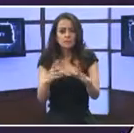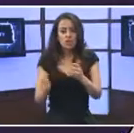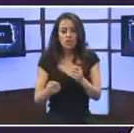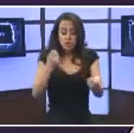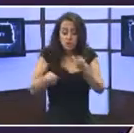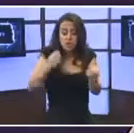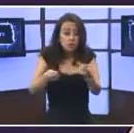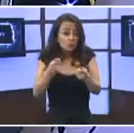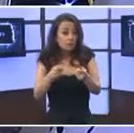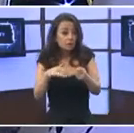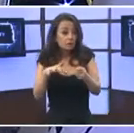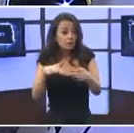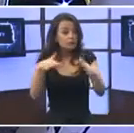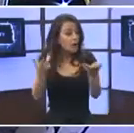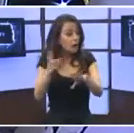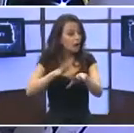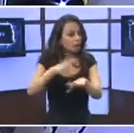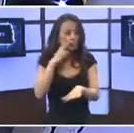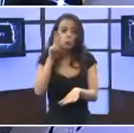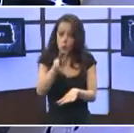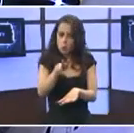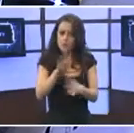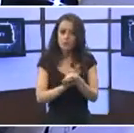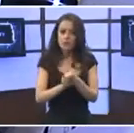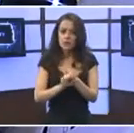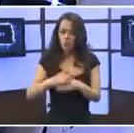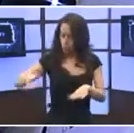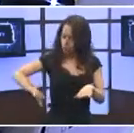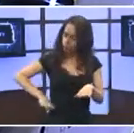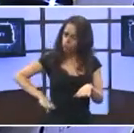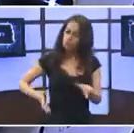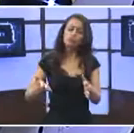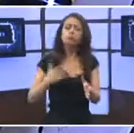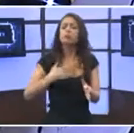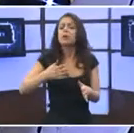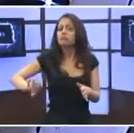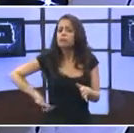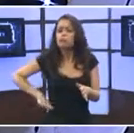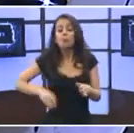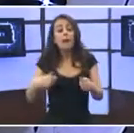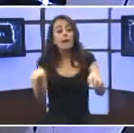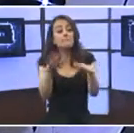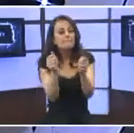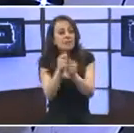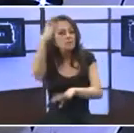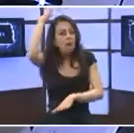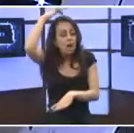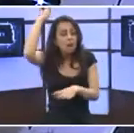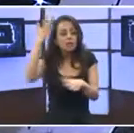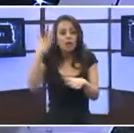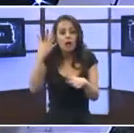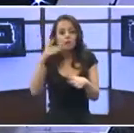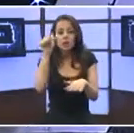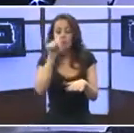Azmin nelere zaferi. Kadir olduğunu gösteren bir kardeşimizdir. Çok yetenekli evladımızdır. Çocuğumuzdur. Bizim Bağcılar'da